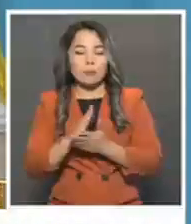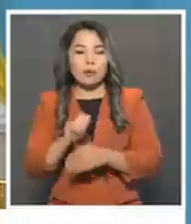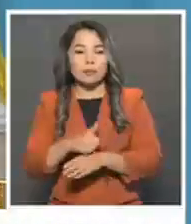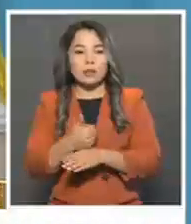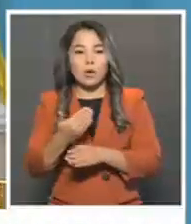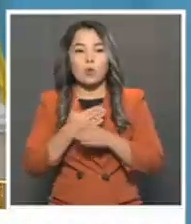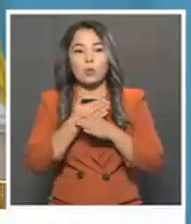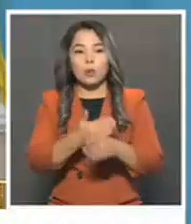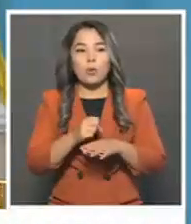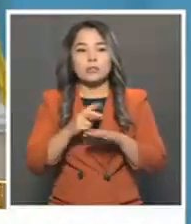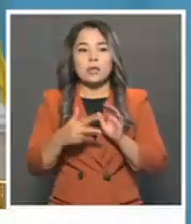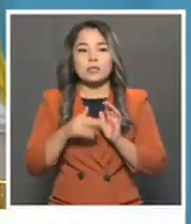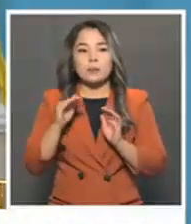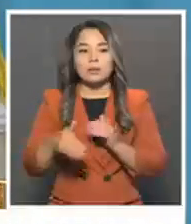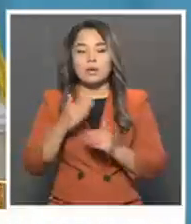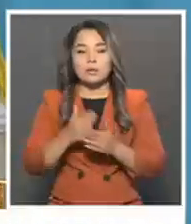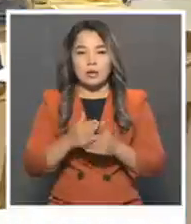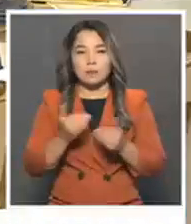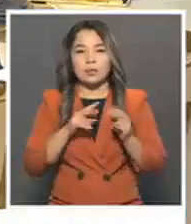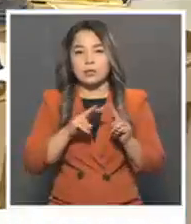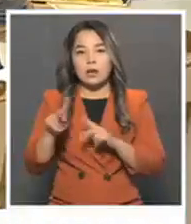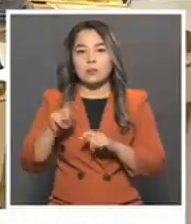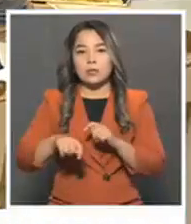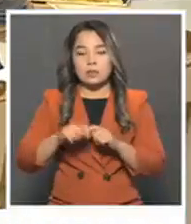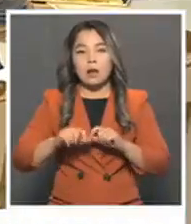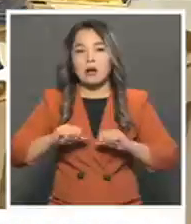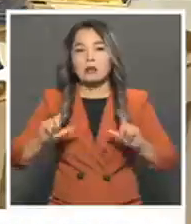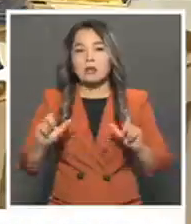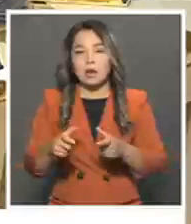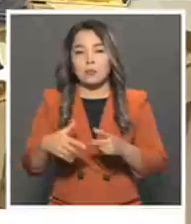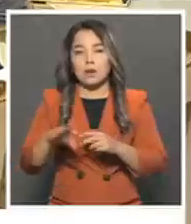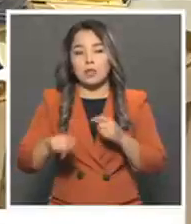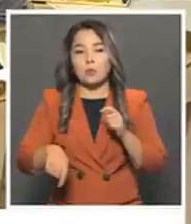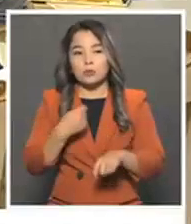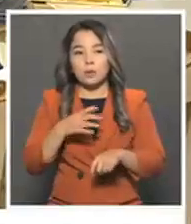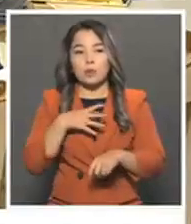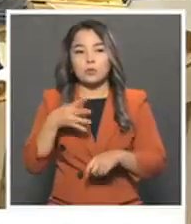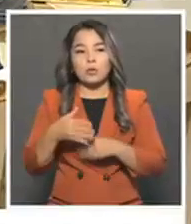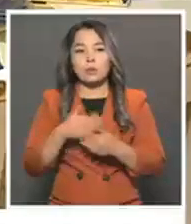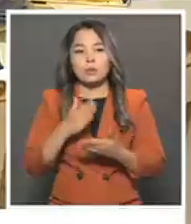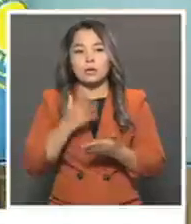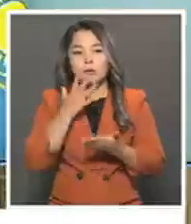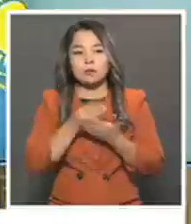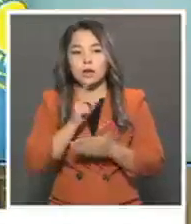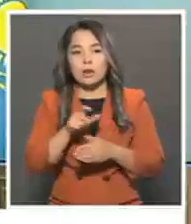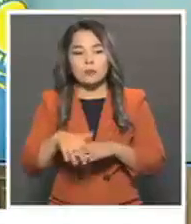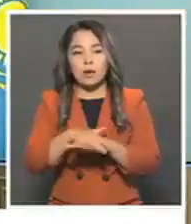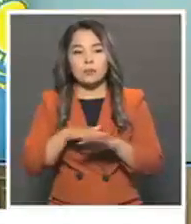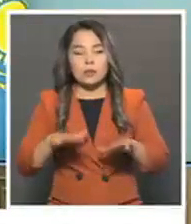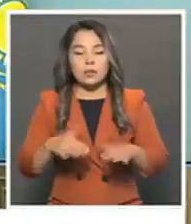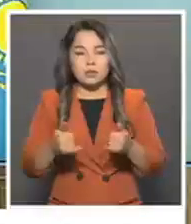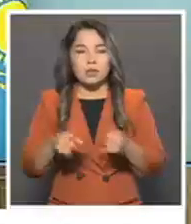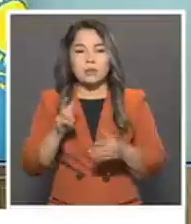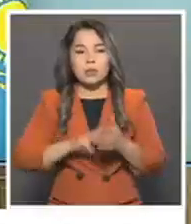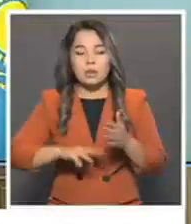әкімдіктердің көмегімен 18 мыңнан астам рейд жүргізіліп, карантин талабын бұзған 4 мыңдай адамға шара қолданылған. Ережені ескермейтіндер әсіресе Алматы